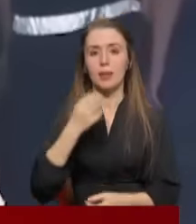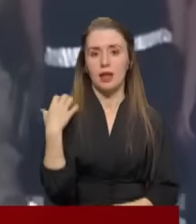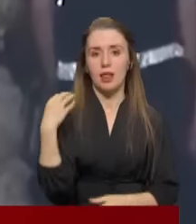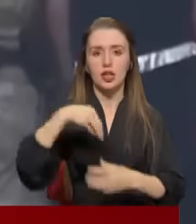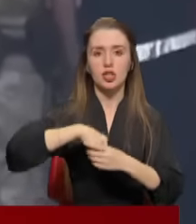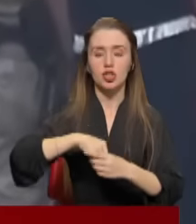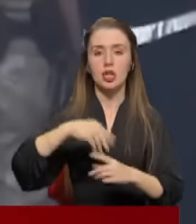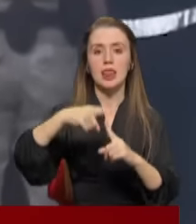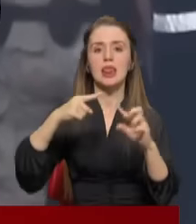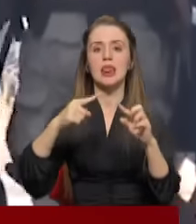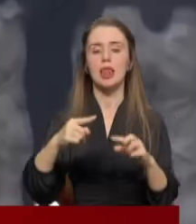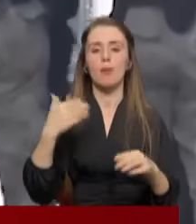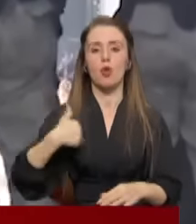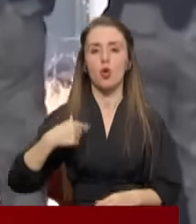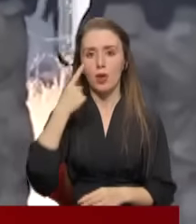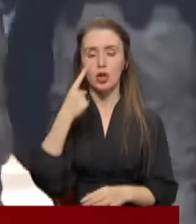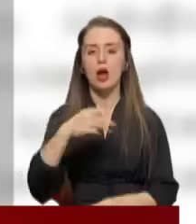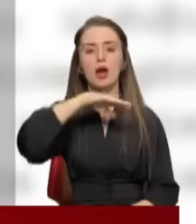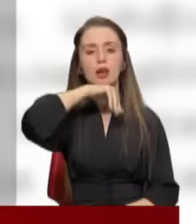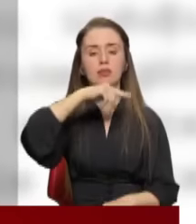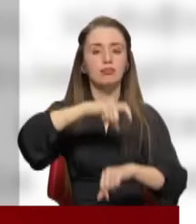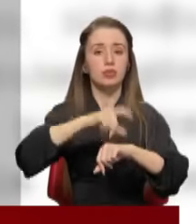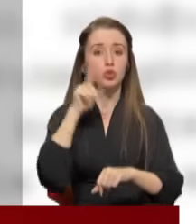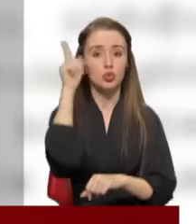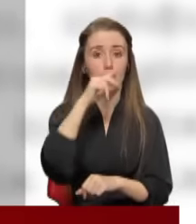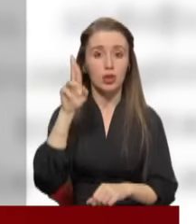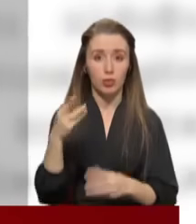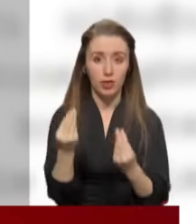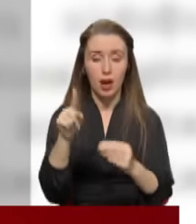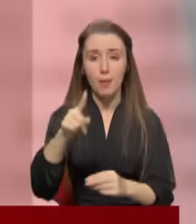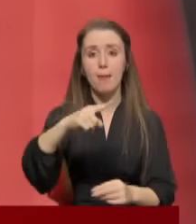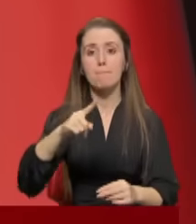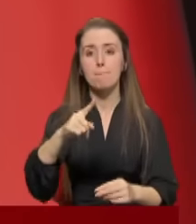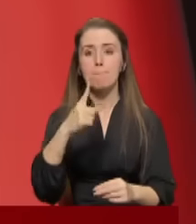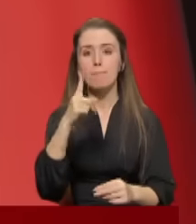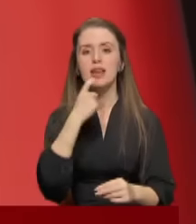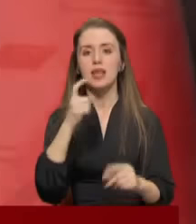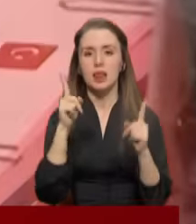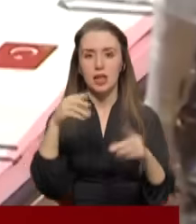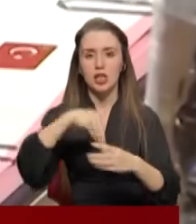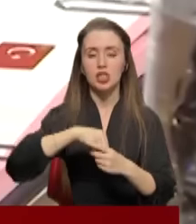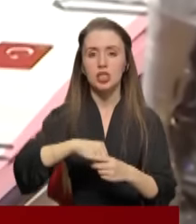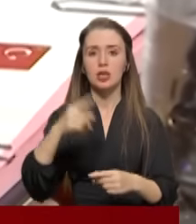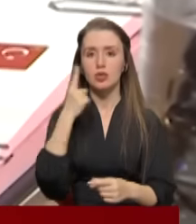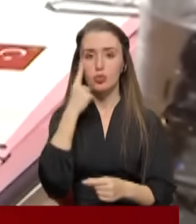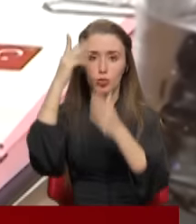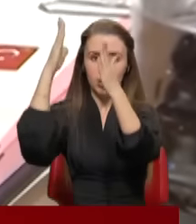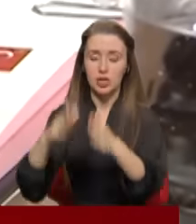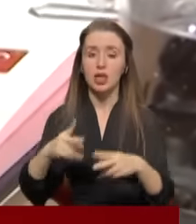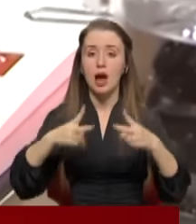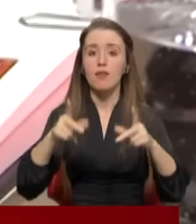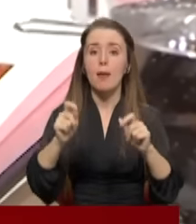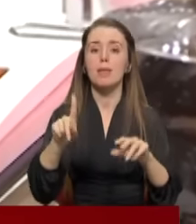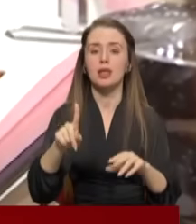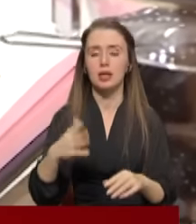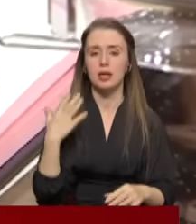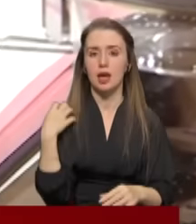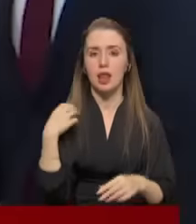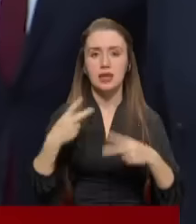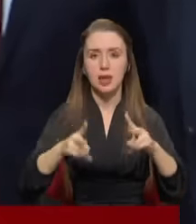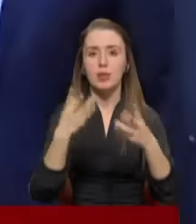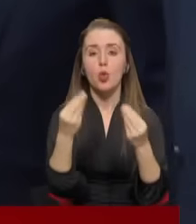için Adli Tıp Kurumu kocamışlık ve sürekli hastalık halde raporu verdi ama aradan geçen bir yılda Erdoğan af yetkisini kullanmadı. Generaller tahliye